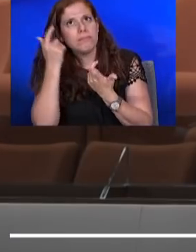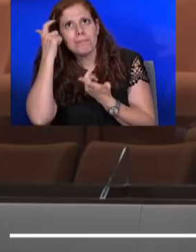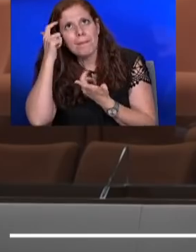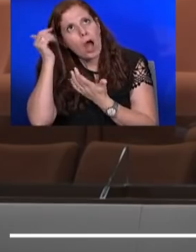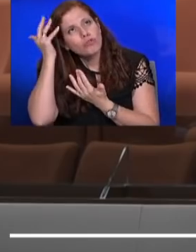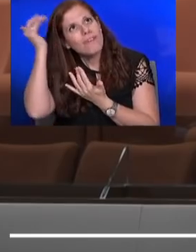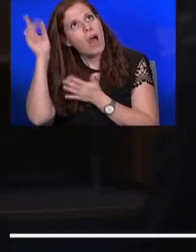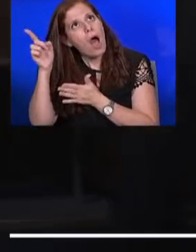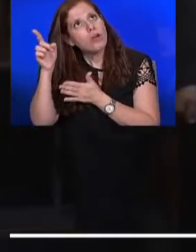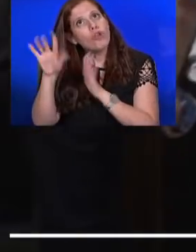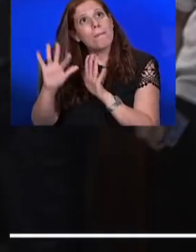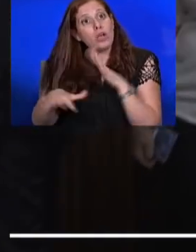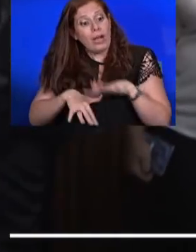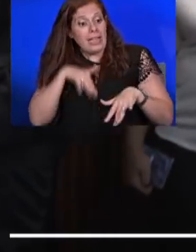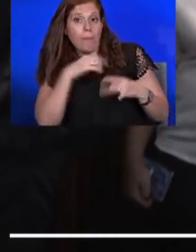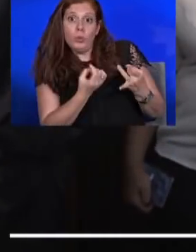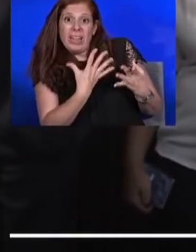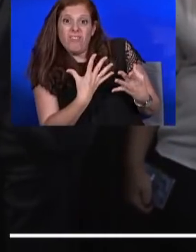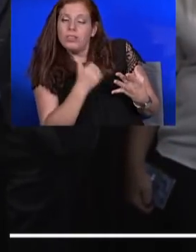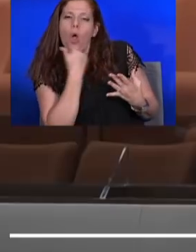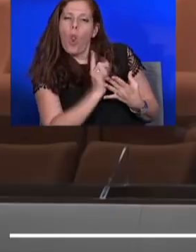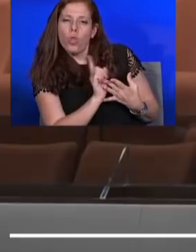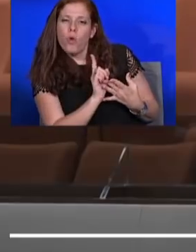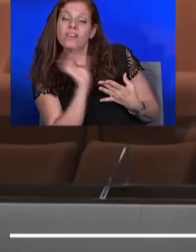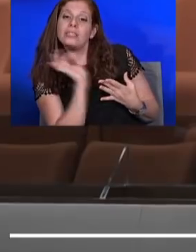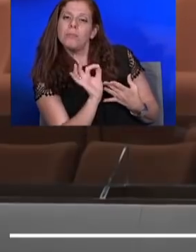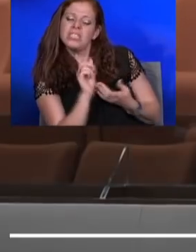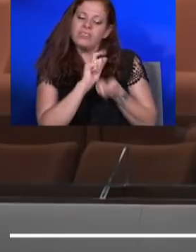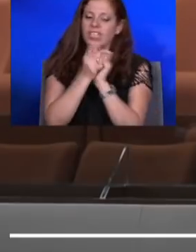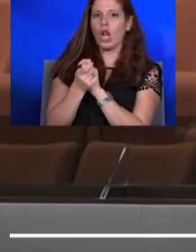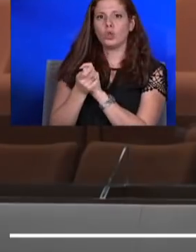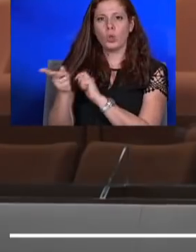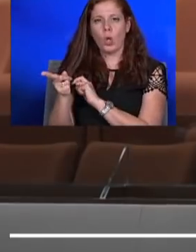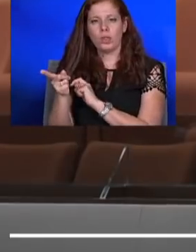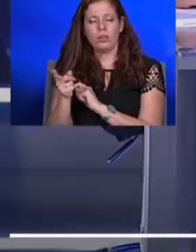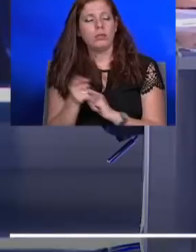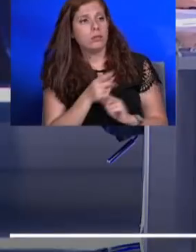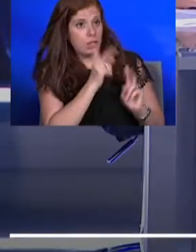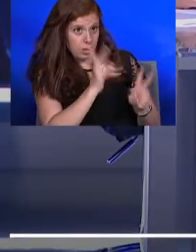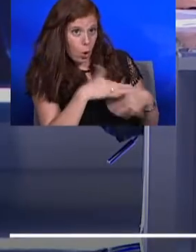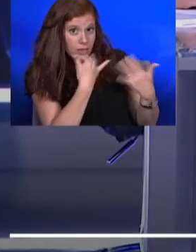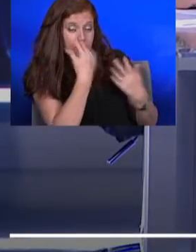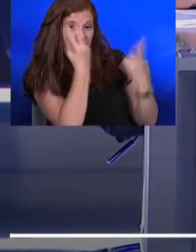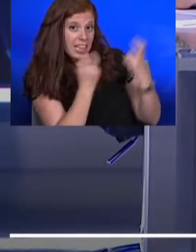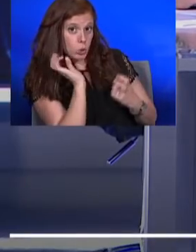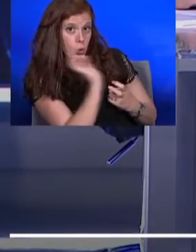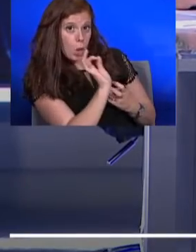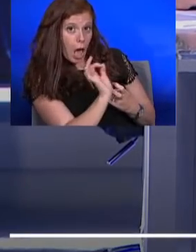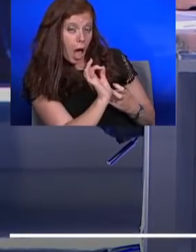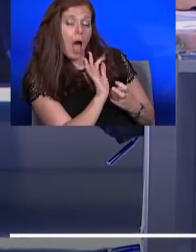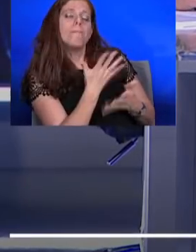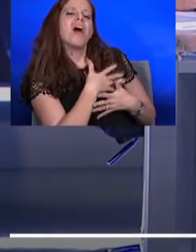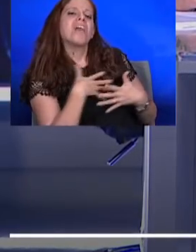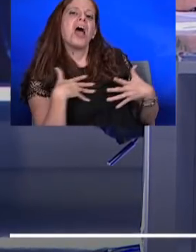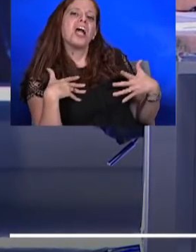בצורה טבעית הוא לא טוב והוא מזיק. אתה יכול לספר על הניסיון שלך בטיפולי המרה? מה אתה הרגשת בטיפולים שאתה